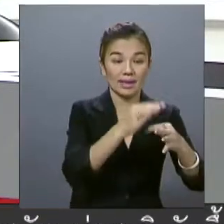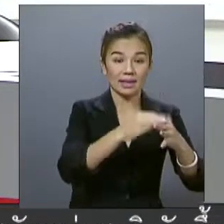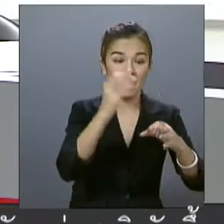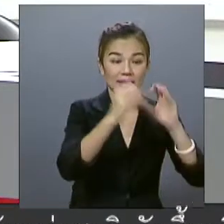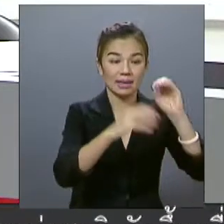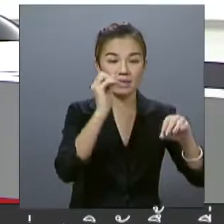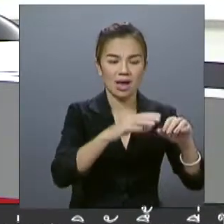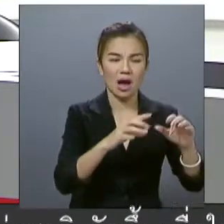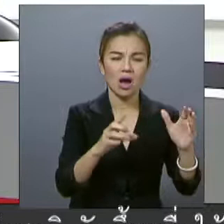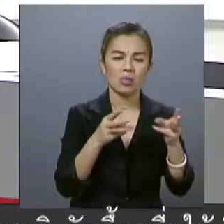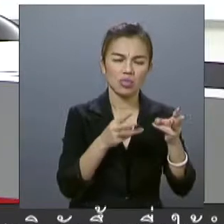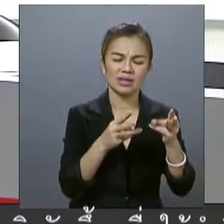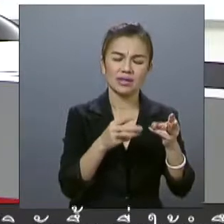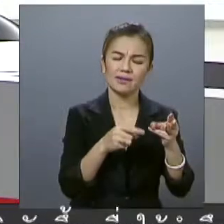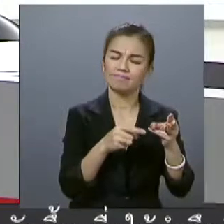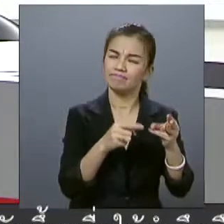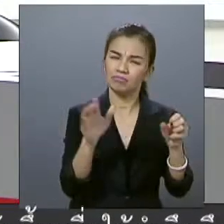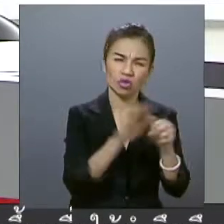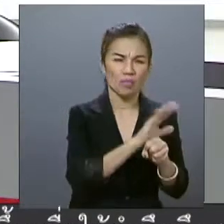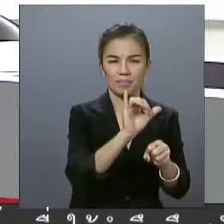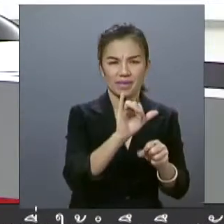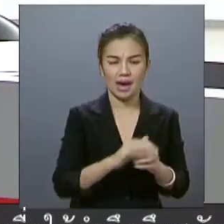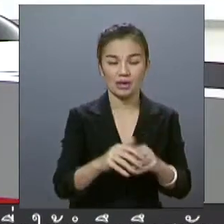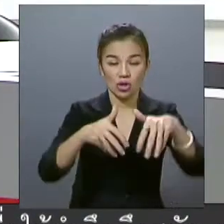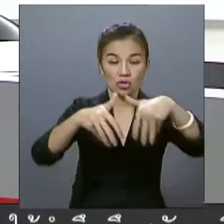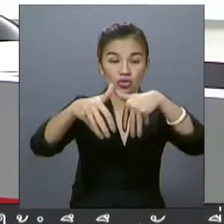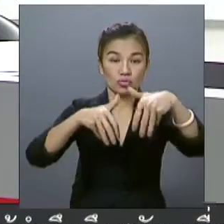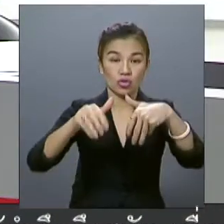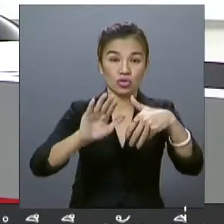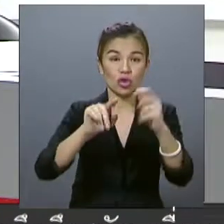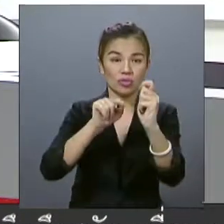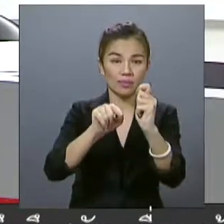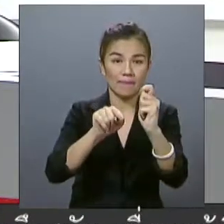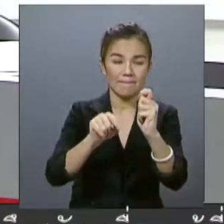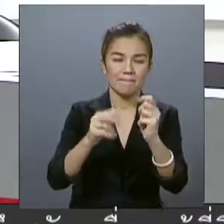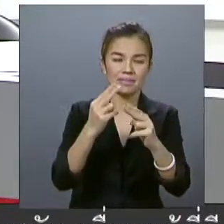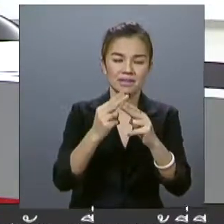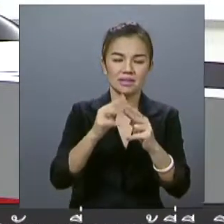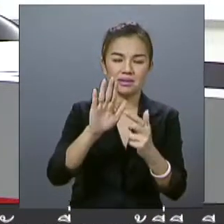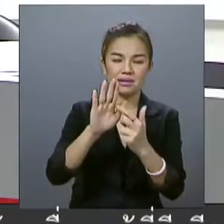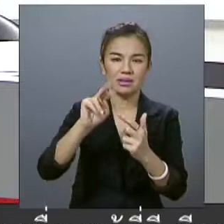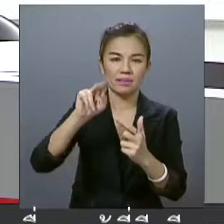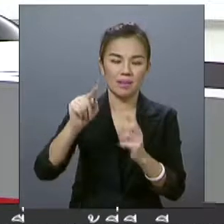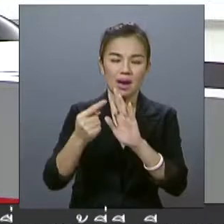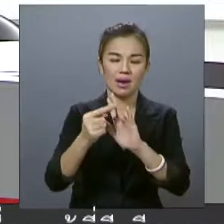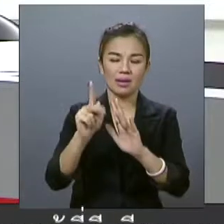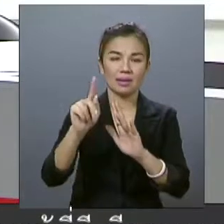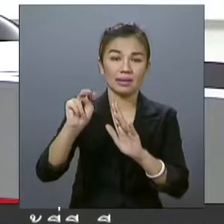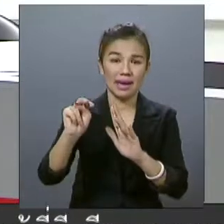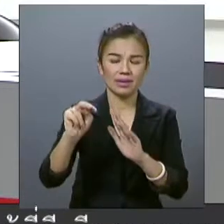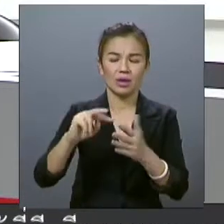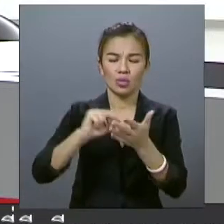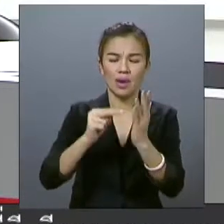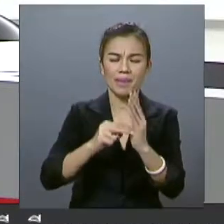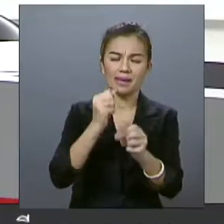วิธีการที่ตอบโจทย์อย่างในพื้นที่ชุมชนตลาดบางเขนเขตหลักสี่นะครับที่หยุดดำเนินการธนาคารขยะมากว่า4ปีแล้ว